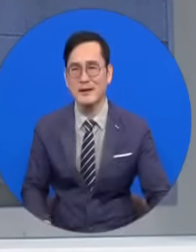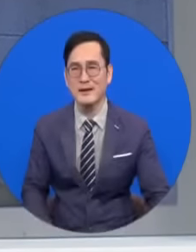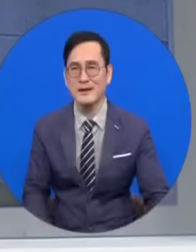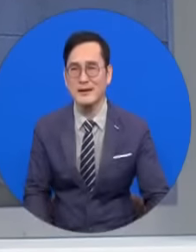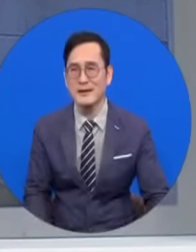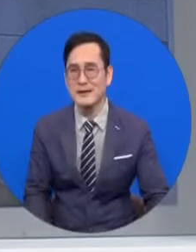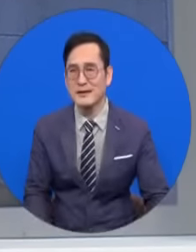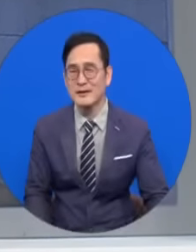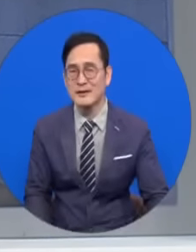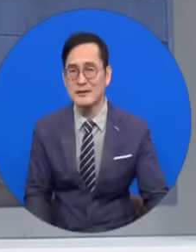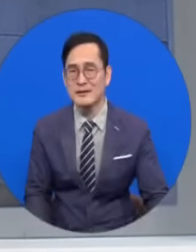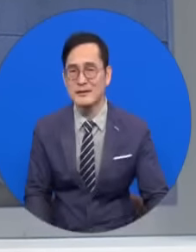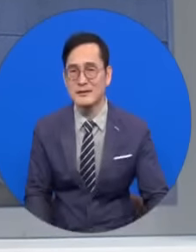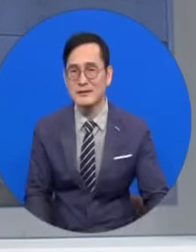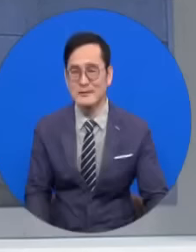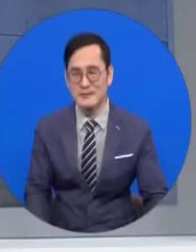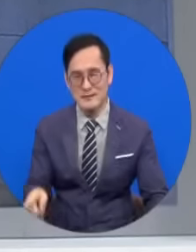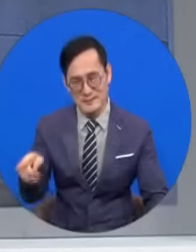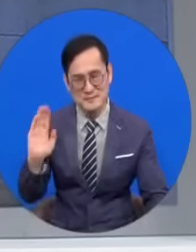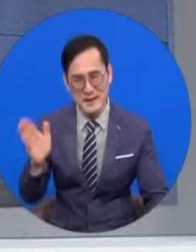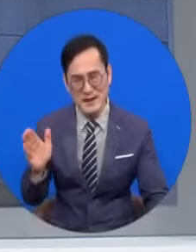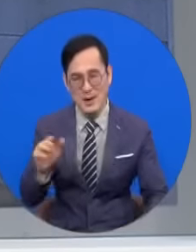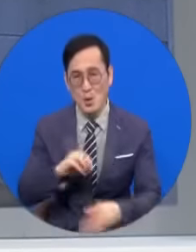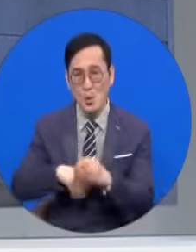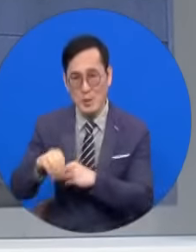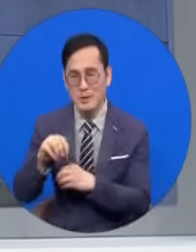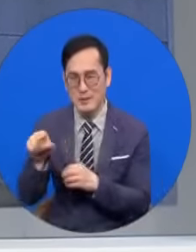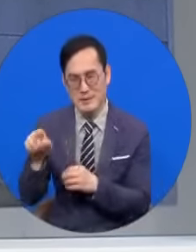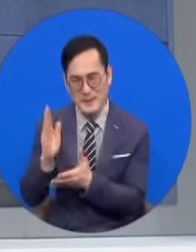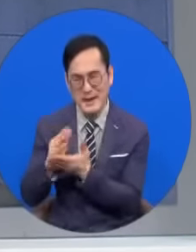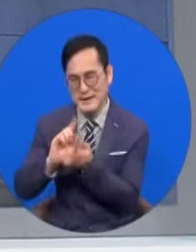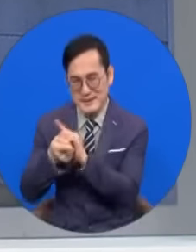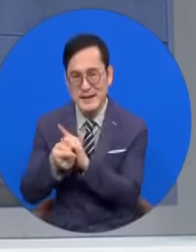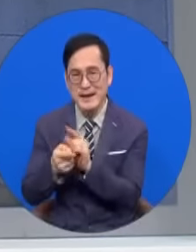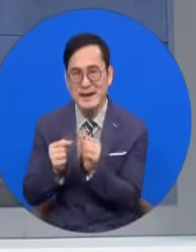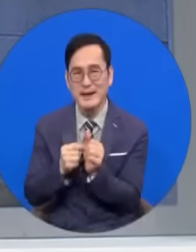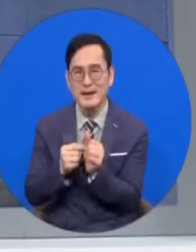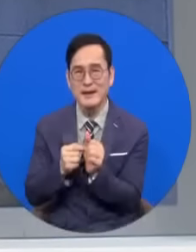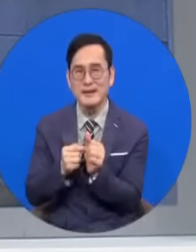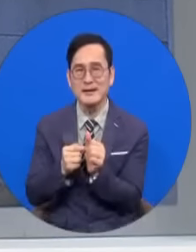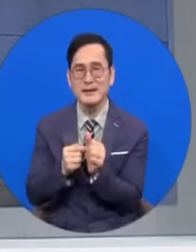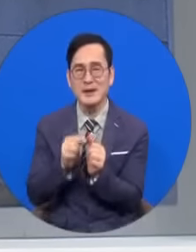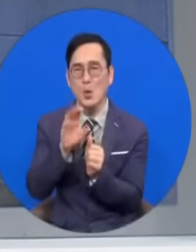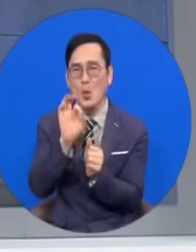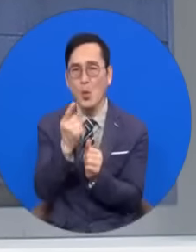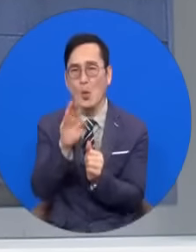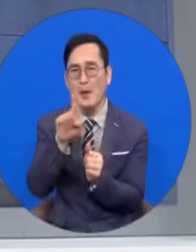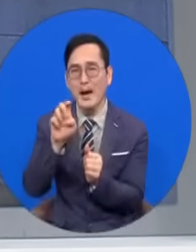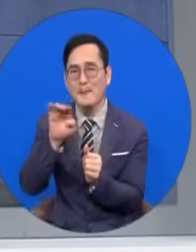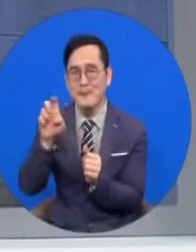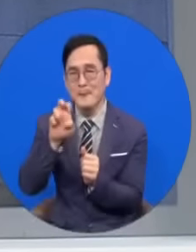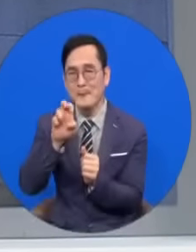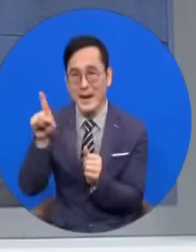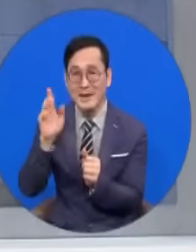오바마 전 대통령의 부인인 미쉘 오바마가 뜨고 있다고 합니다 급격 이런 가상 대결 결과도 실수했다고 합니다 함께